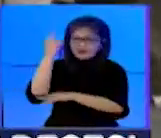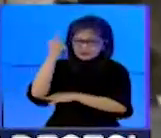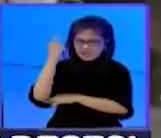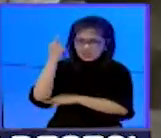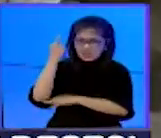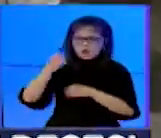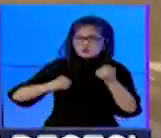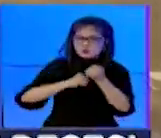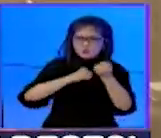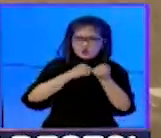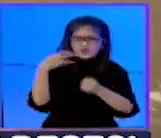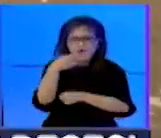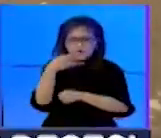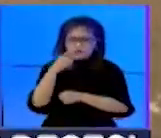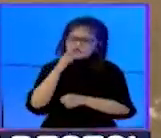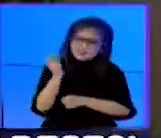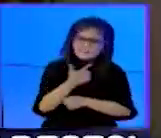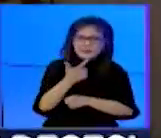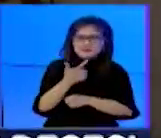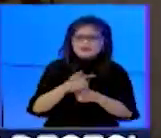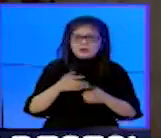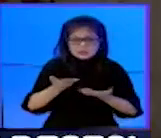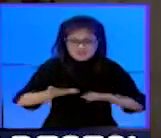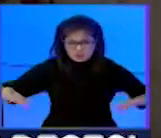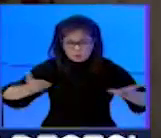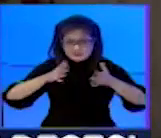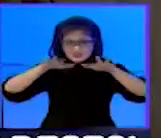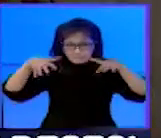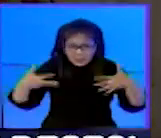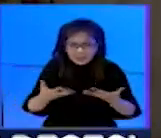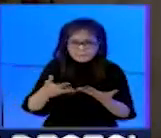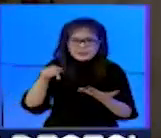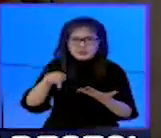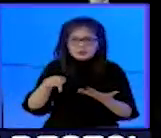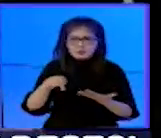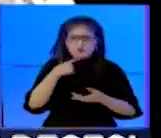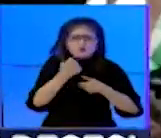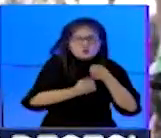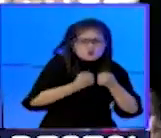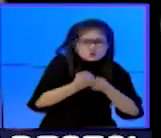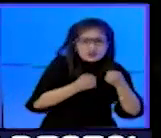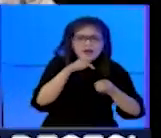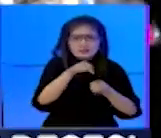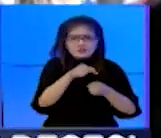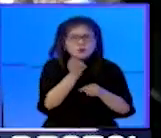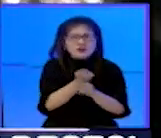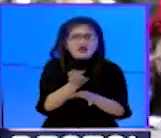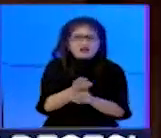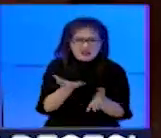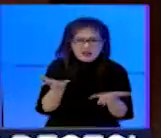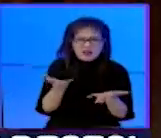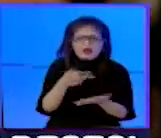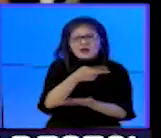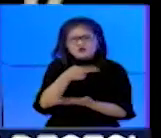bergerak lebih kencang. Terlebih situasi pandemi mengakibatkan berbagai sektor dan industri berjatuhan, membuat Indonesia berada di